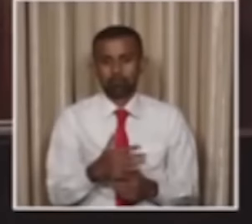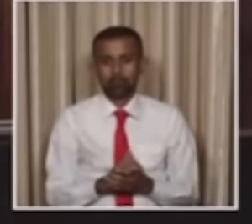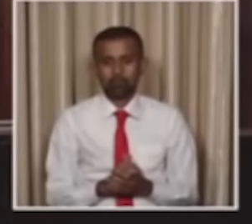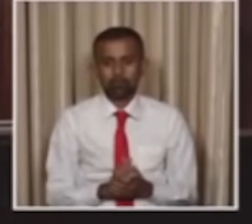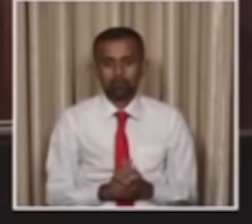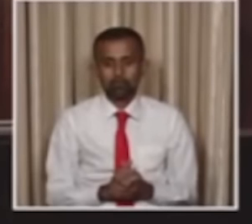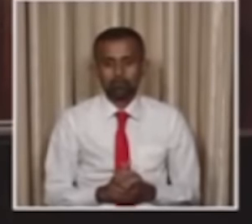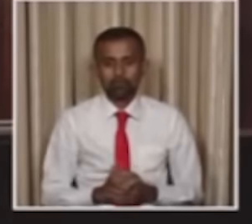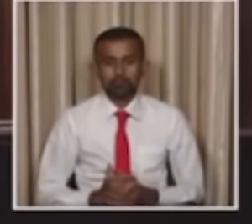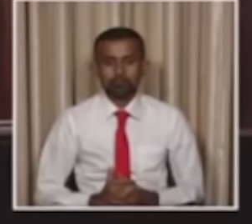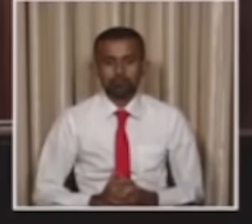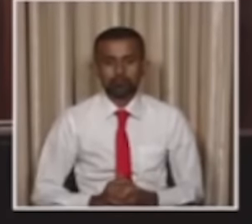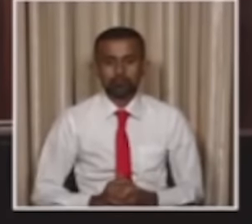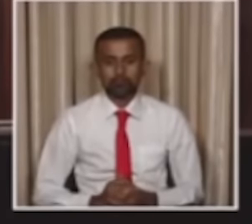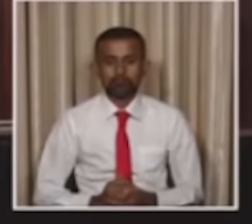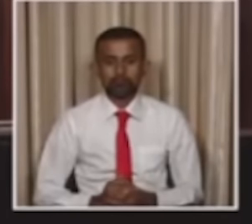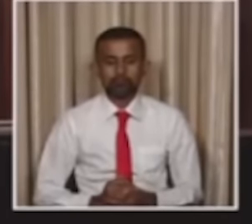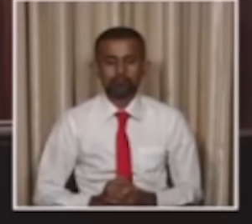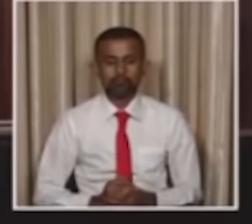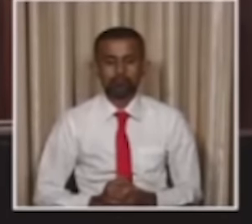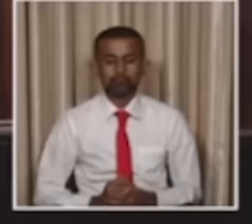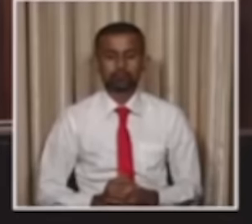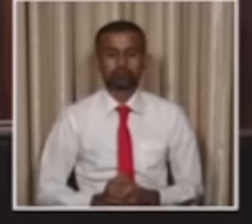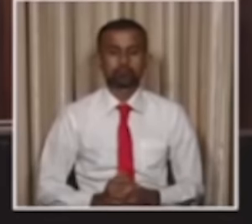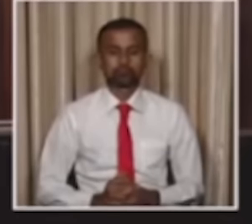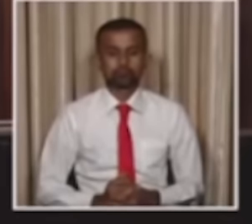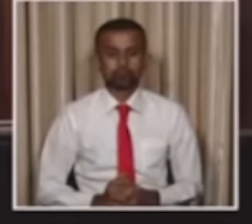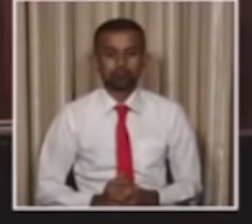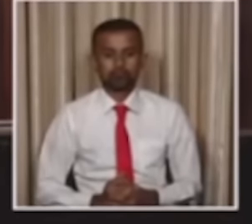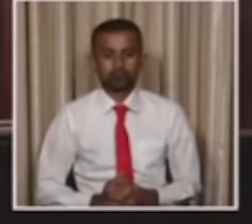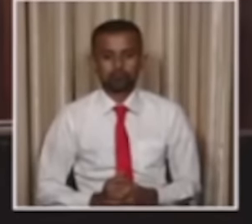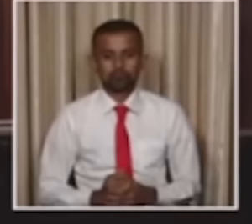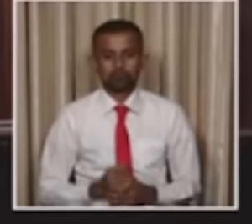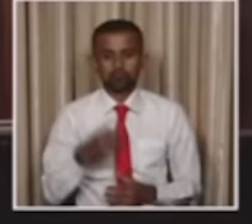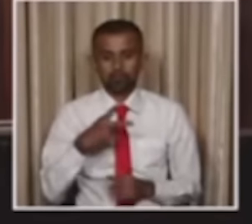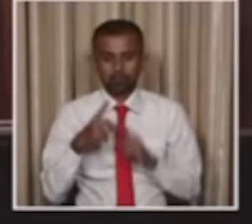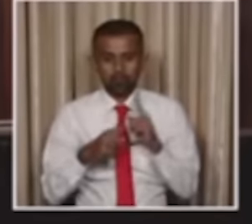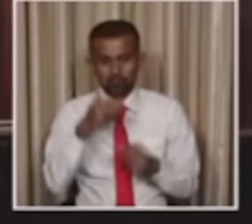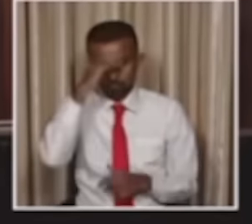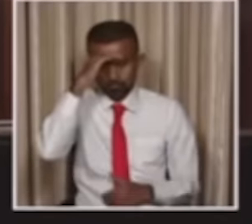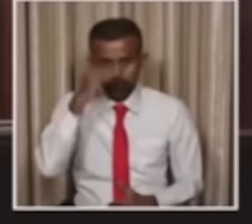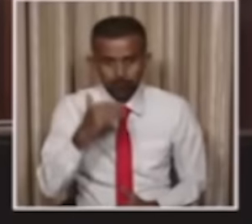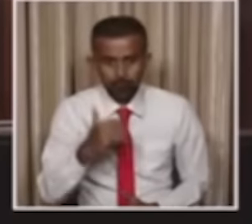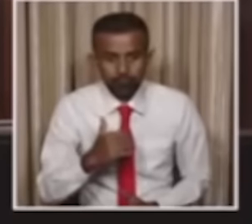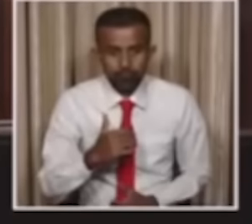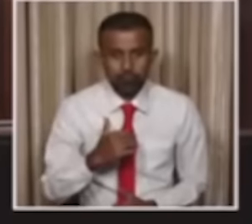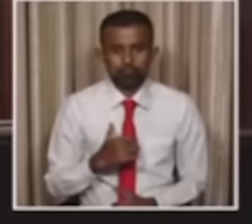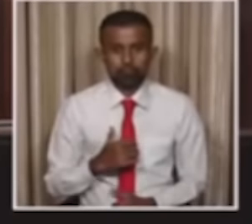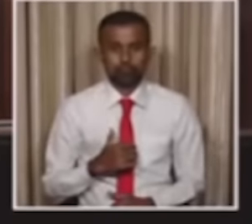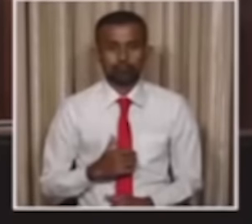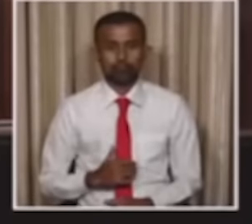සිතේ. ගරු තිරණාල සමතුම, ගරු නියජ කතානායකතුමනි,